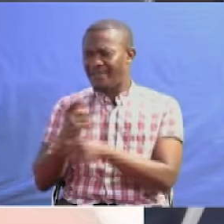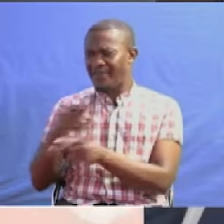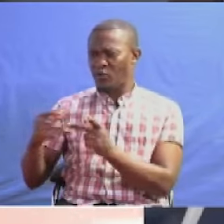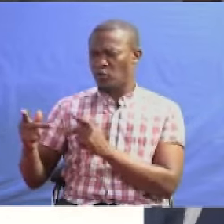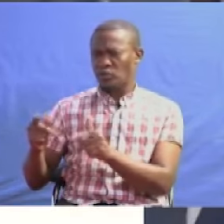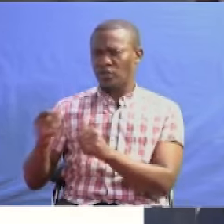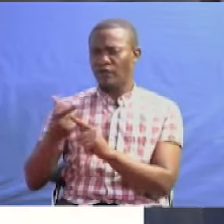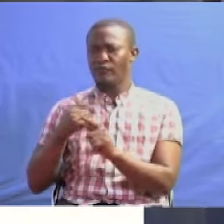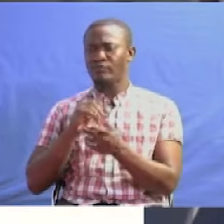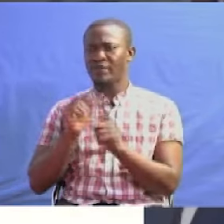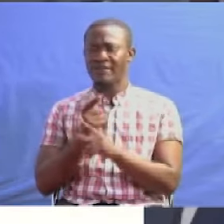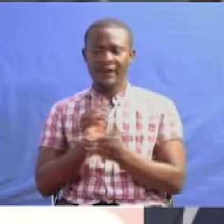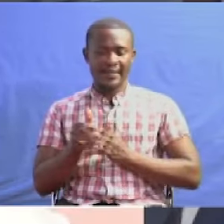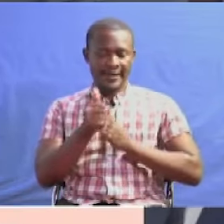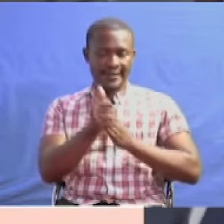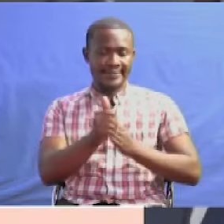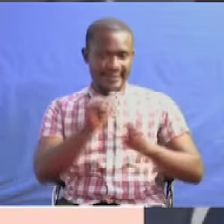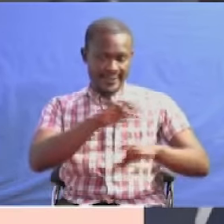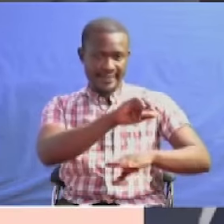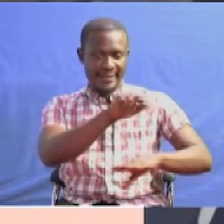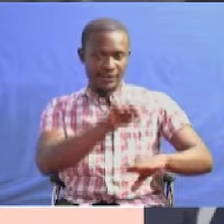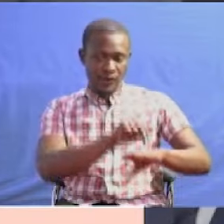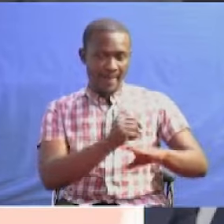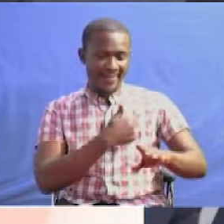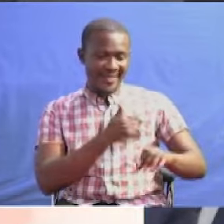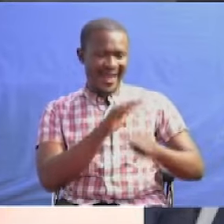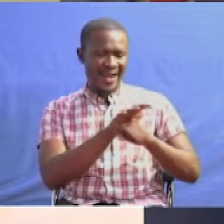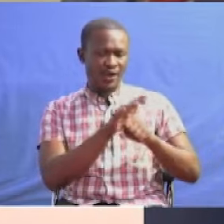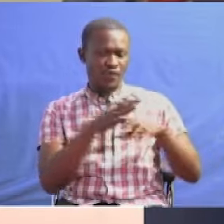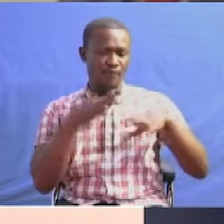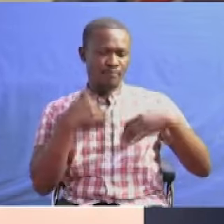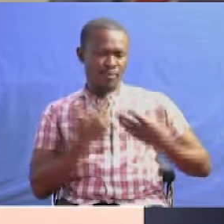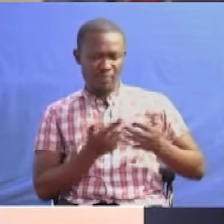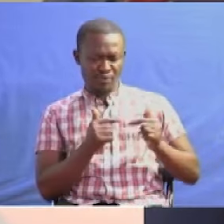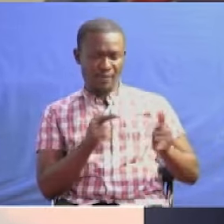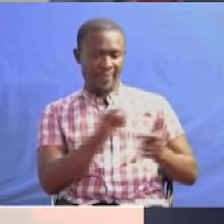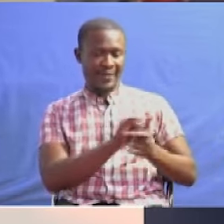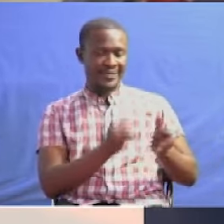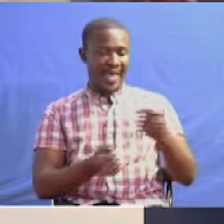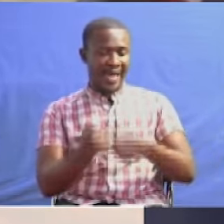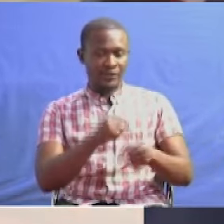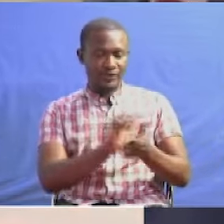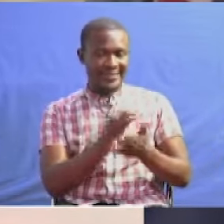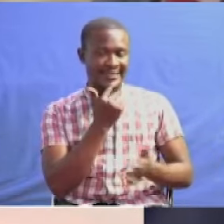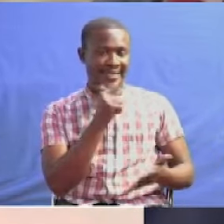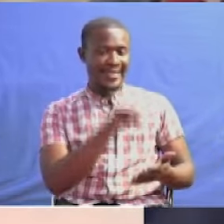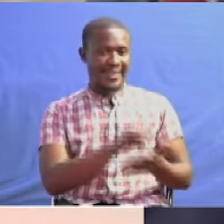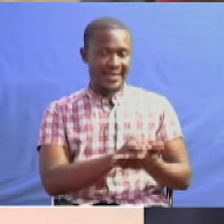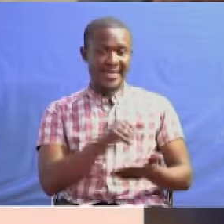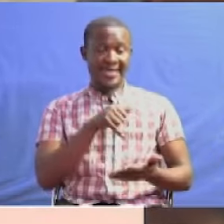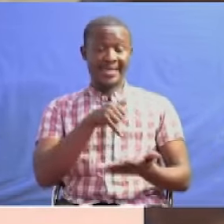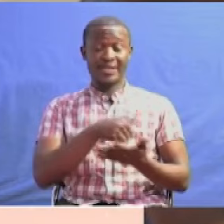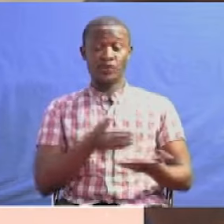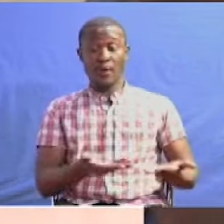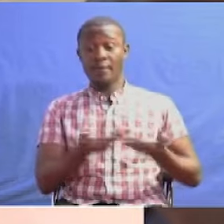mseto kutoka kwa viongozi mbalimbali nchini, huku idadi kubwa ikipinga kauli hiyo na kusisitiza kuwa